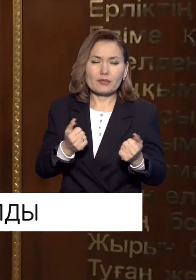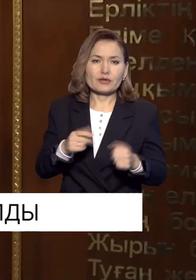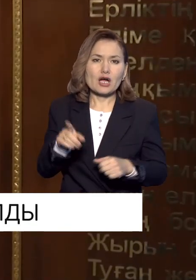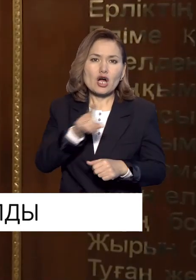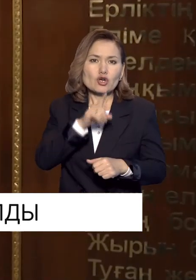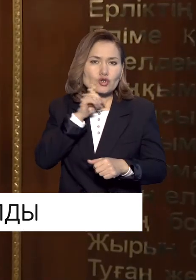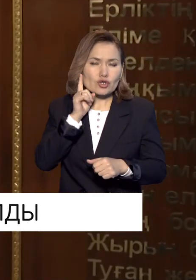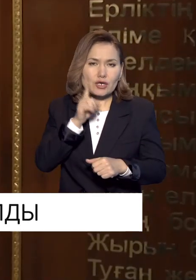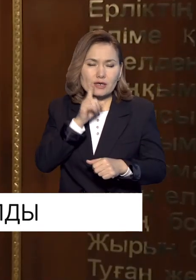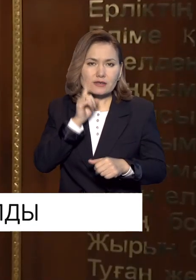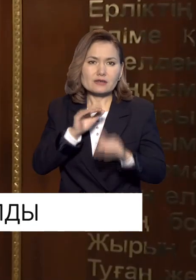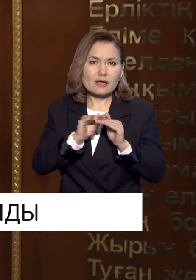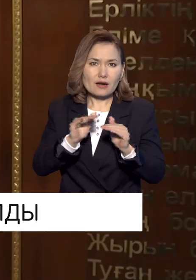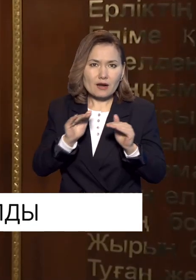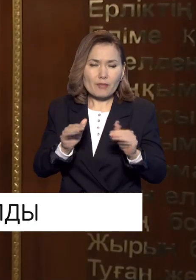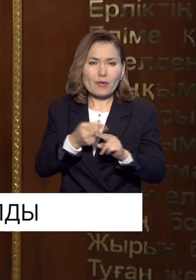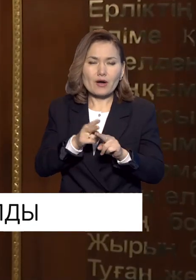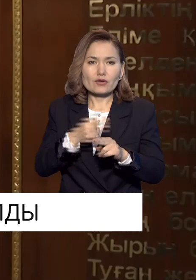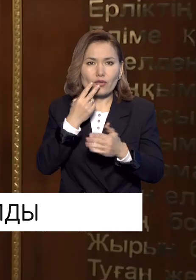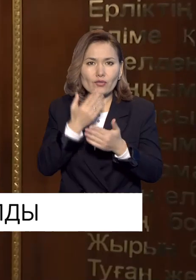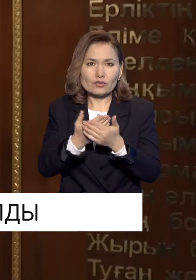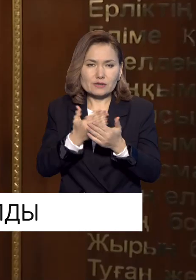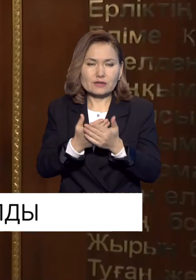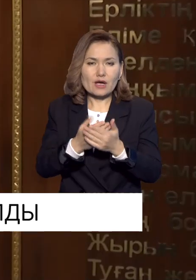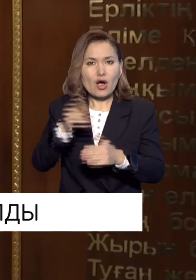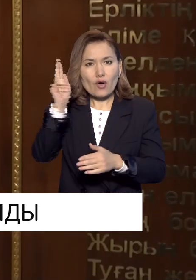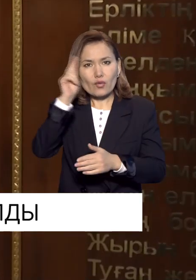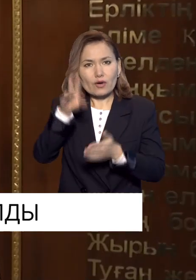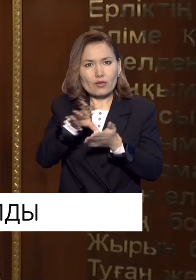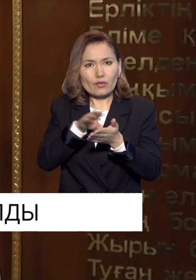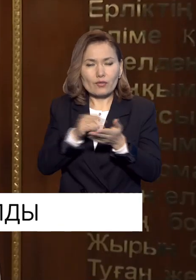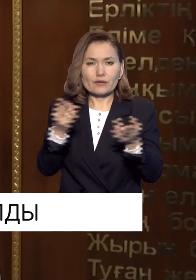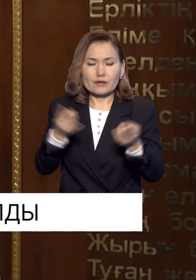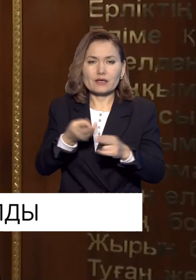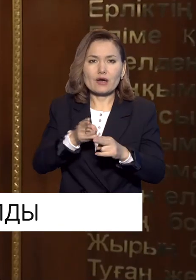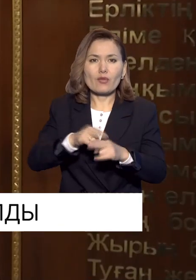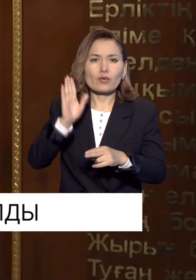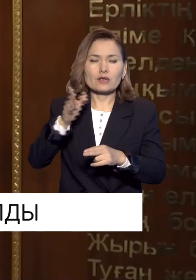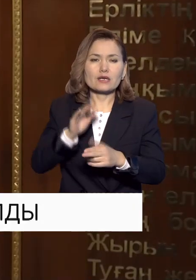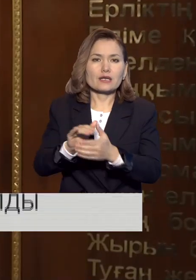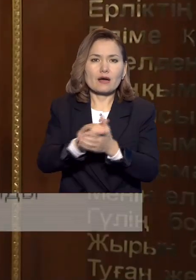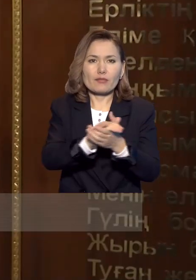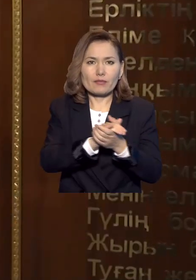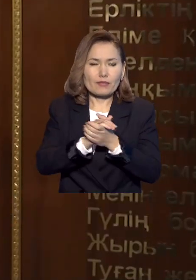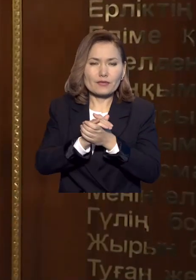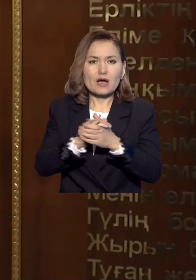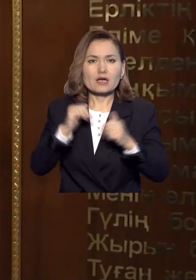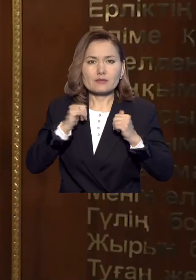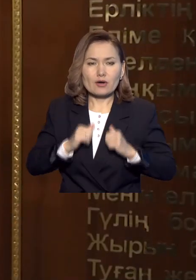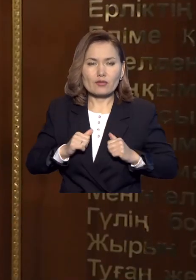жастарға сабақ болады деп ойлаймын, бұндай жағдай болмасын. Елімізде тек бейбітшілік болсын.